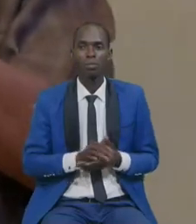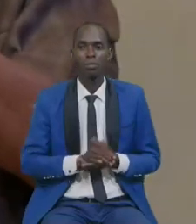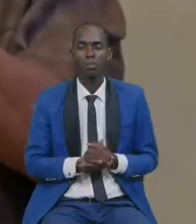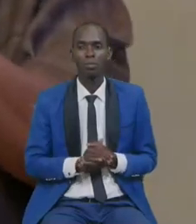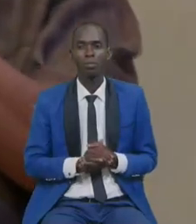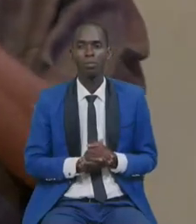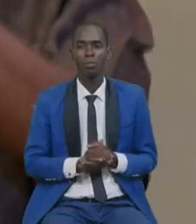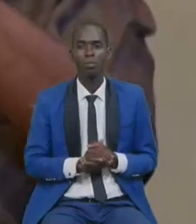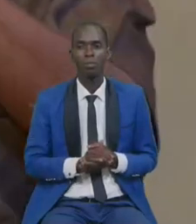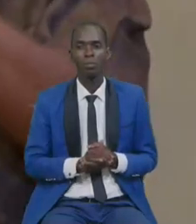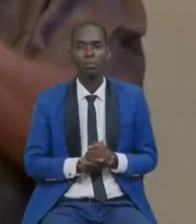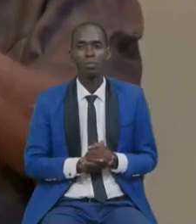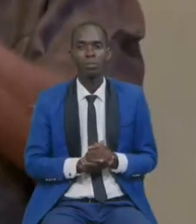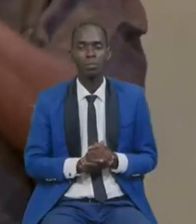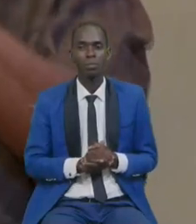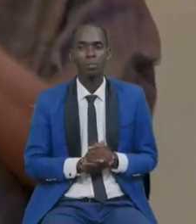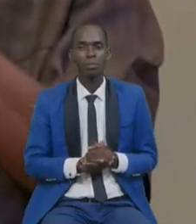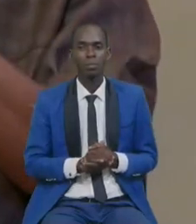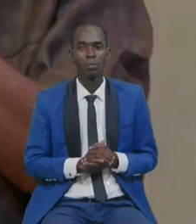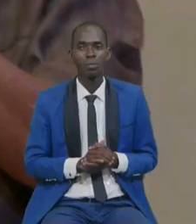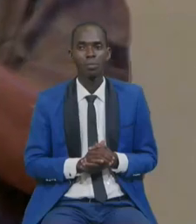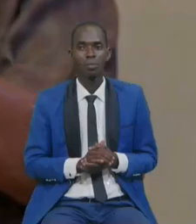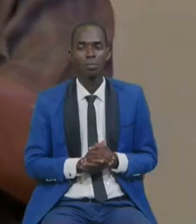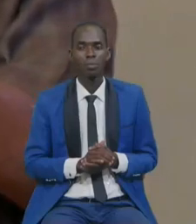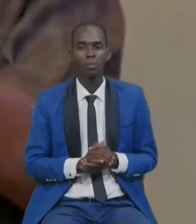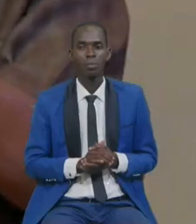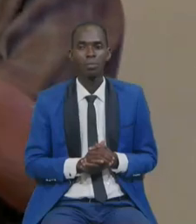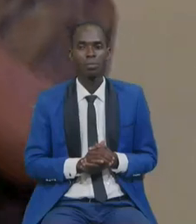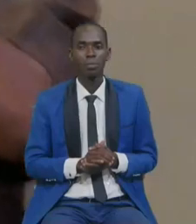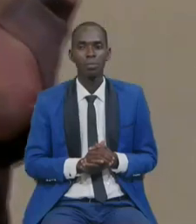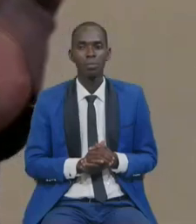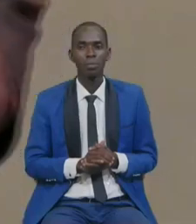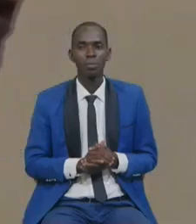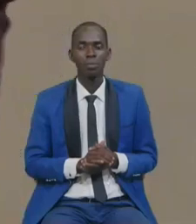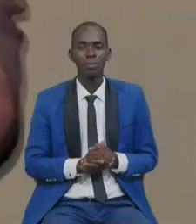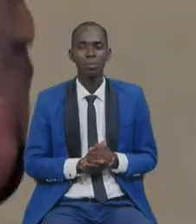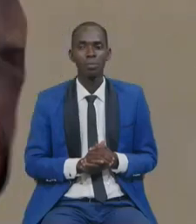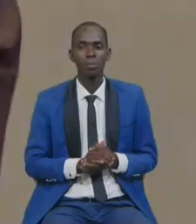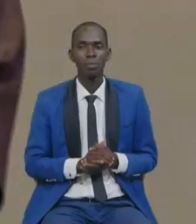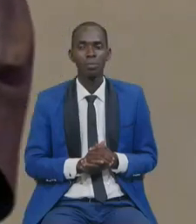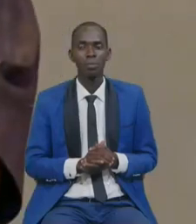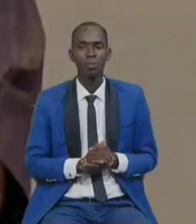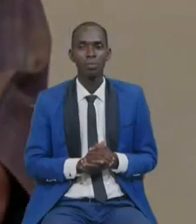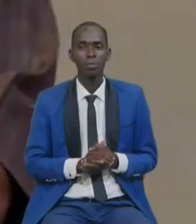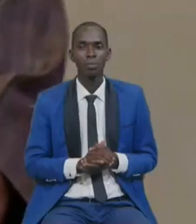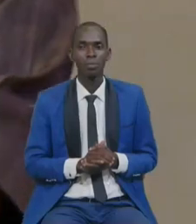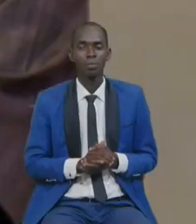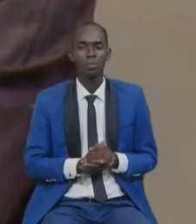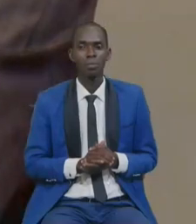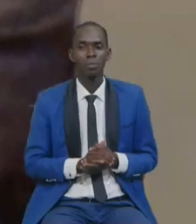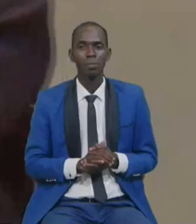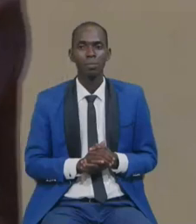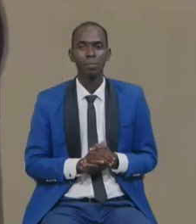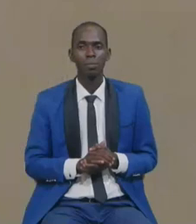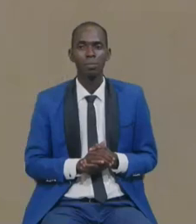Quand Dieu m'a dit, quand je fais pour lui, il fera pour moi. J'ai dit, Dieu, j'ai tout abandonné. J'étais allé